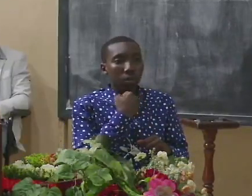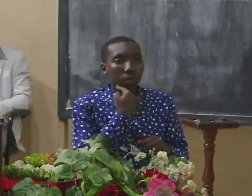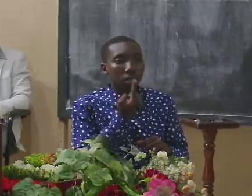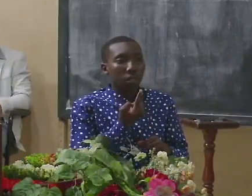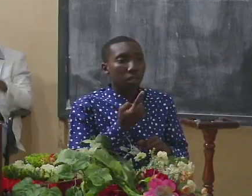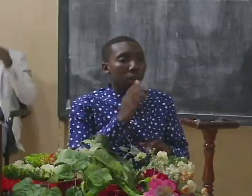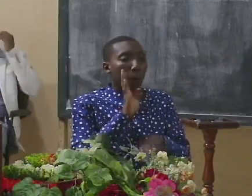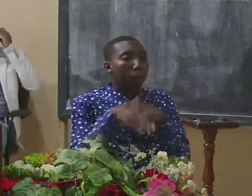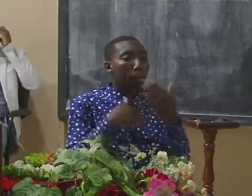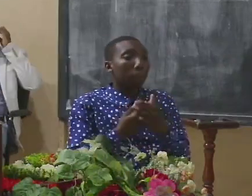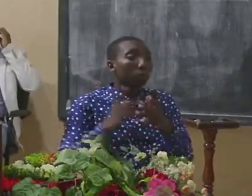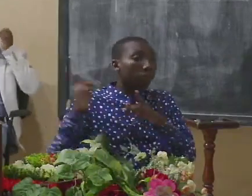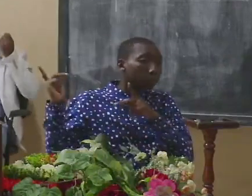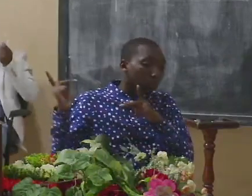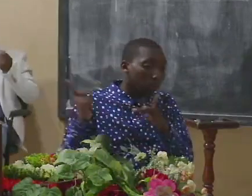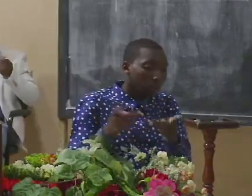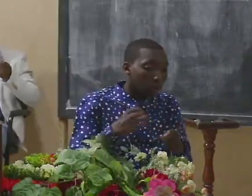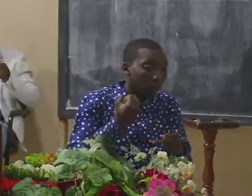qui,